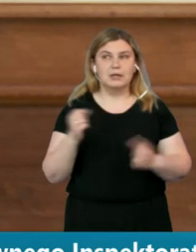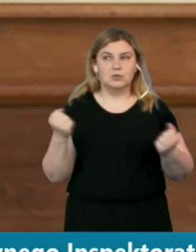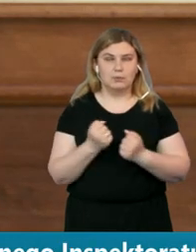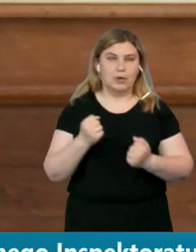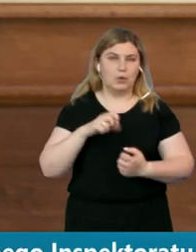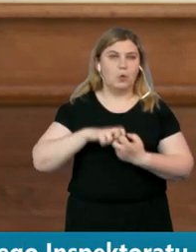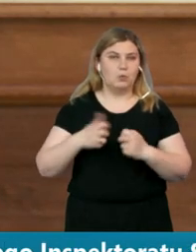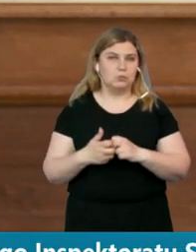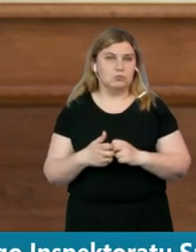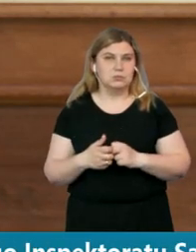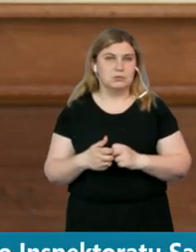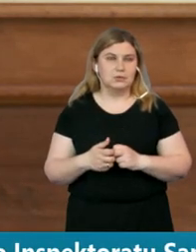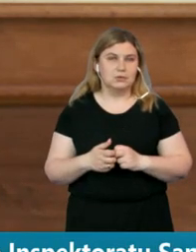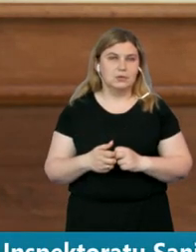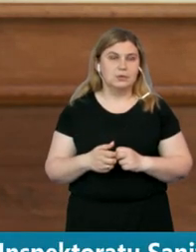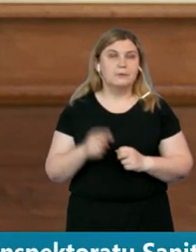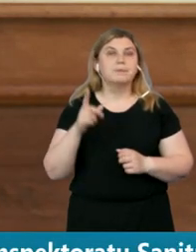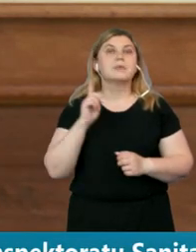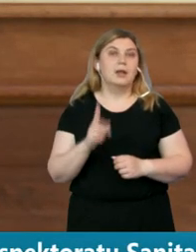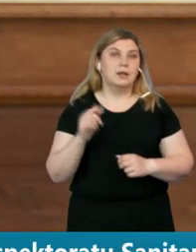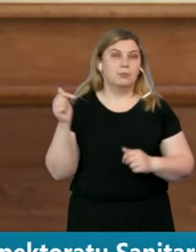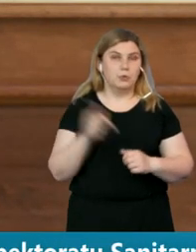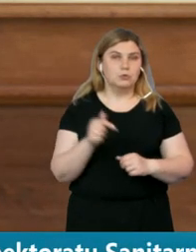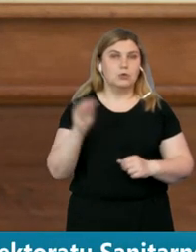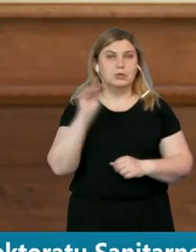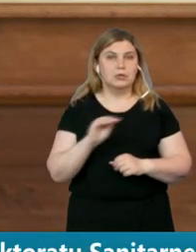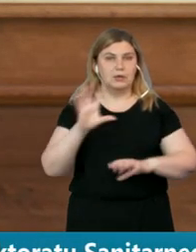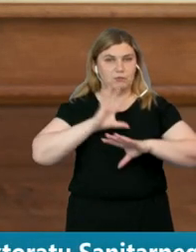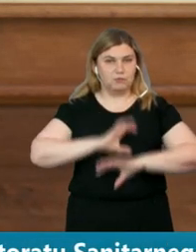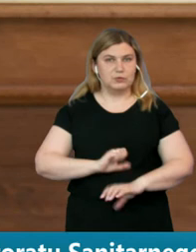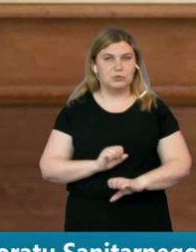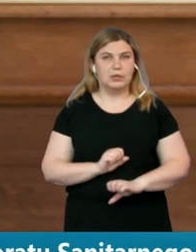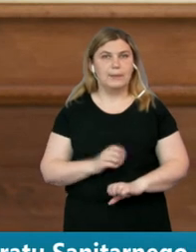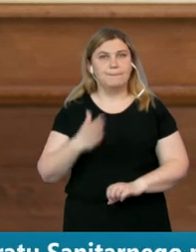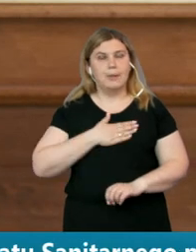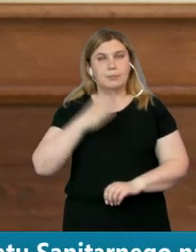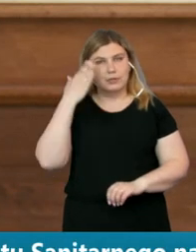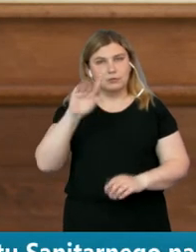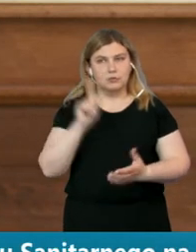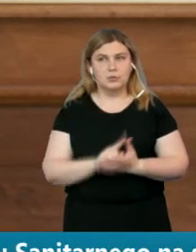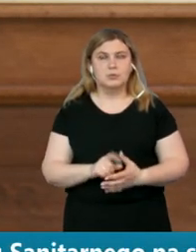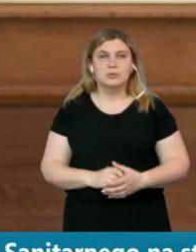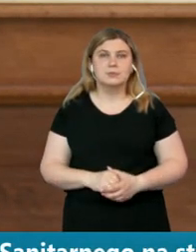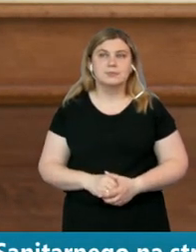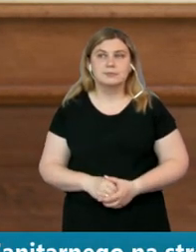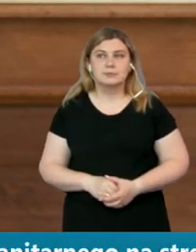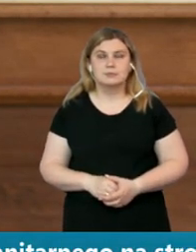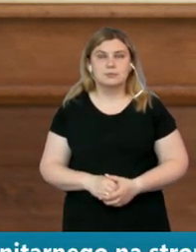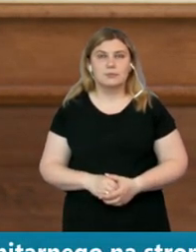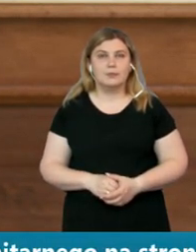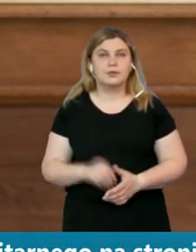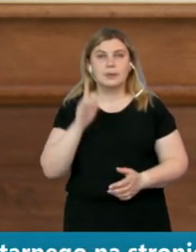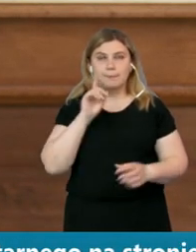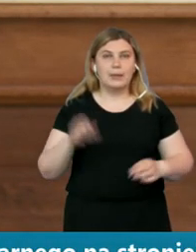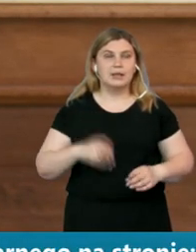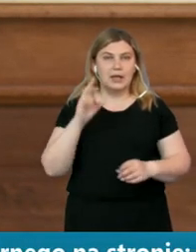utrudnia nam to życie. Ale niestety musimy, jeszcze raz podkreślam, to przetrwać. Mam nadzieję, że to się uda. Pan Kacper.